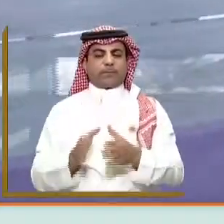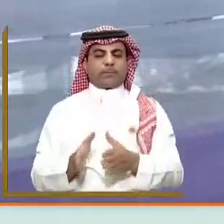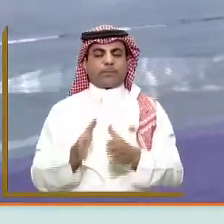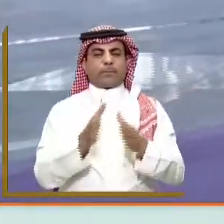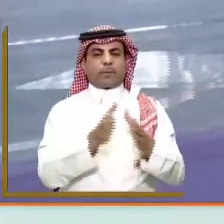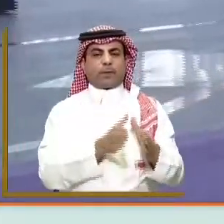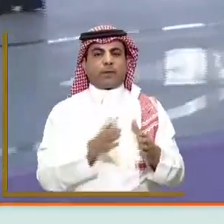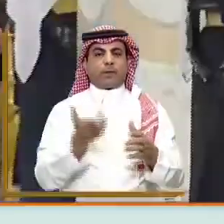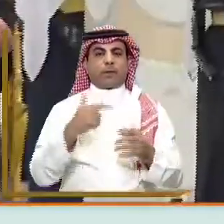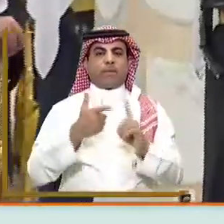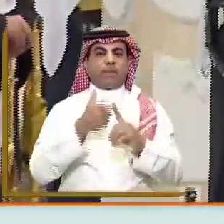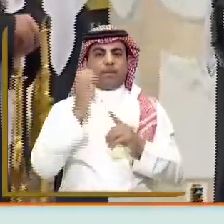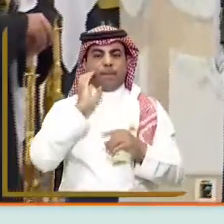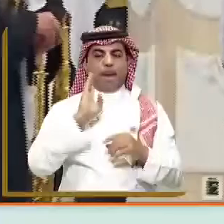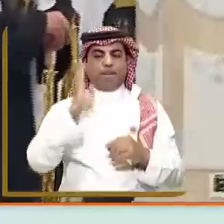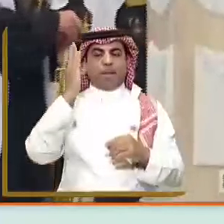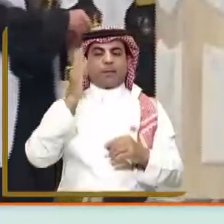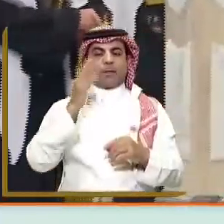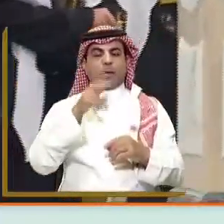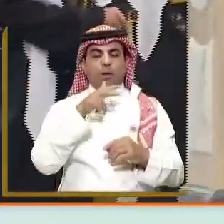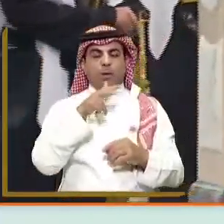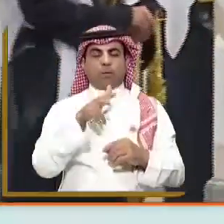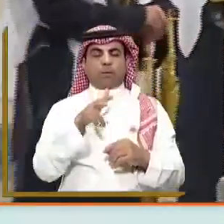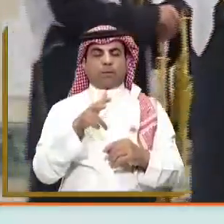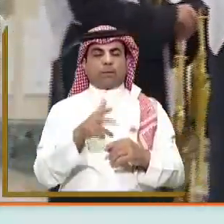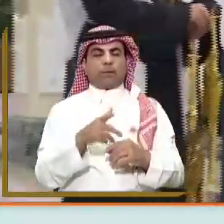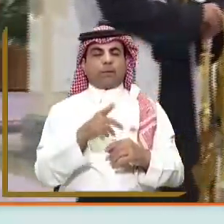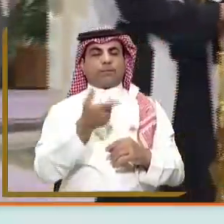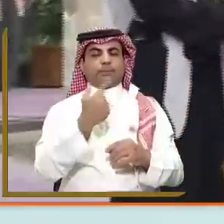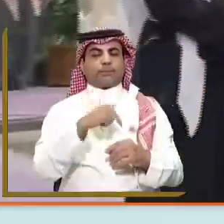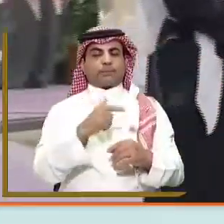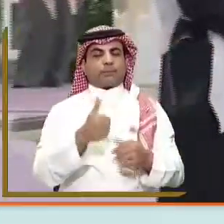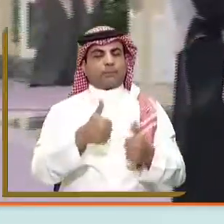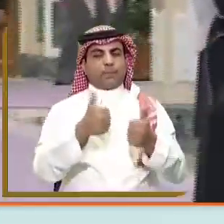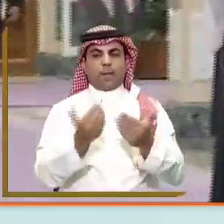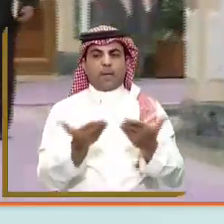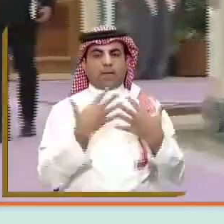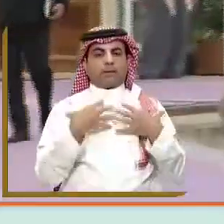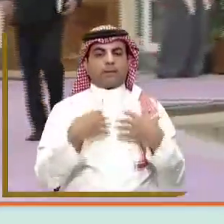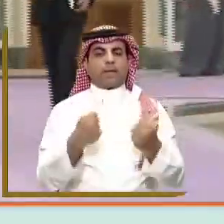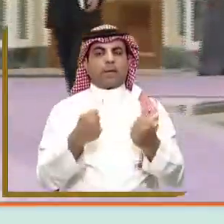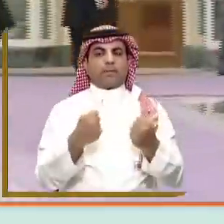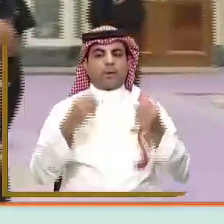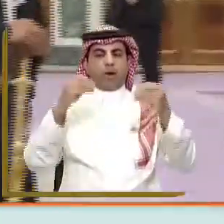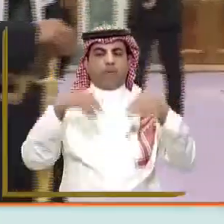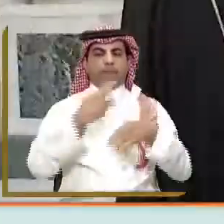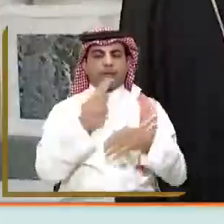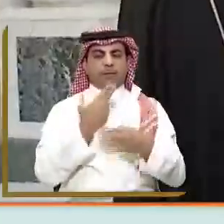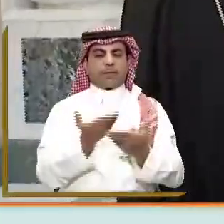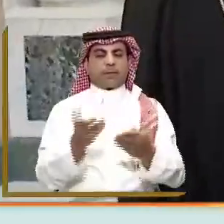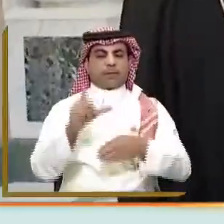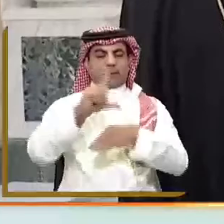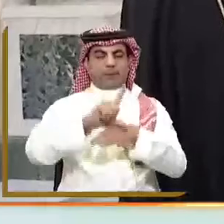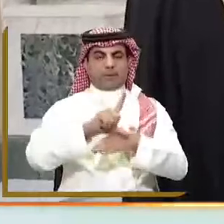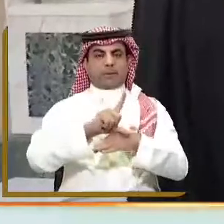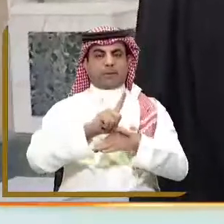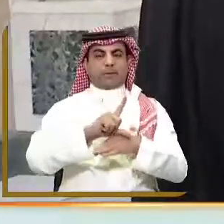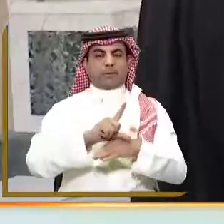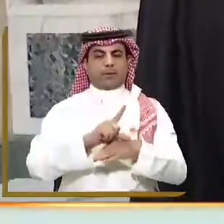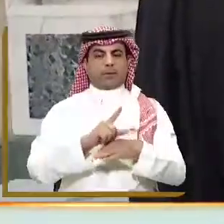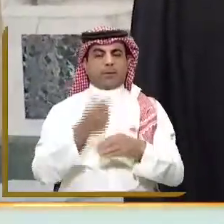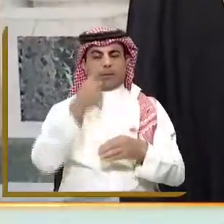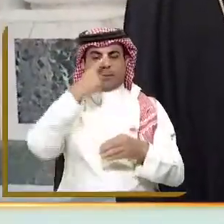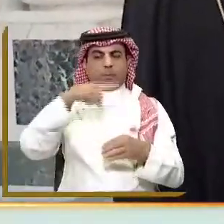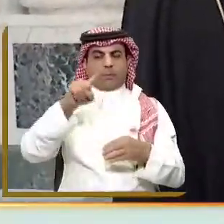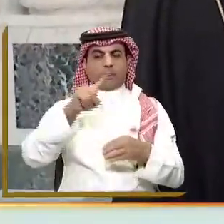الرفاه والتقدم. وأعرب الأمير محمد بن سلمان عن أطيب تمنياته بالصحة والعافية لصاحب الجلالة ملك